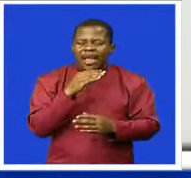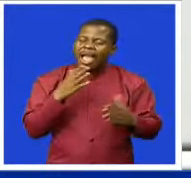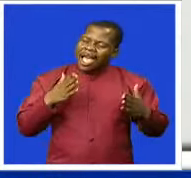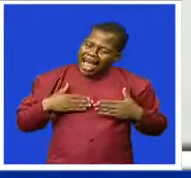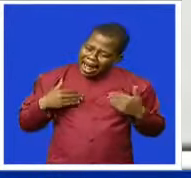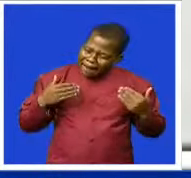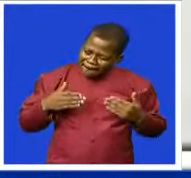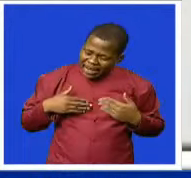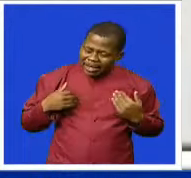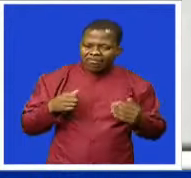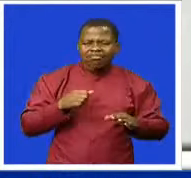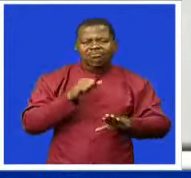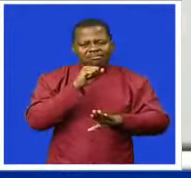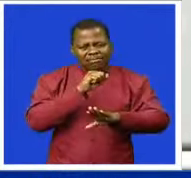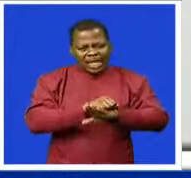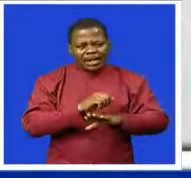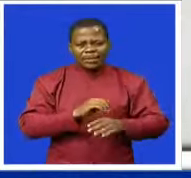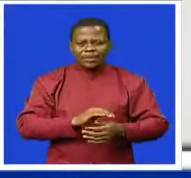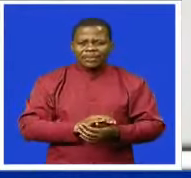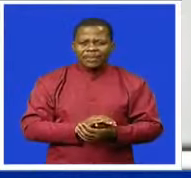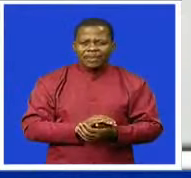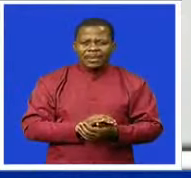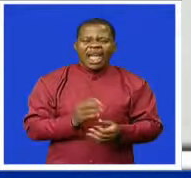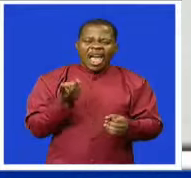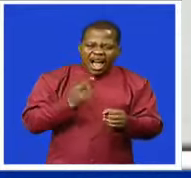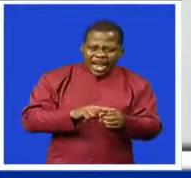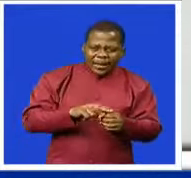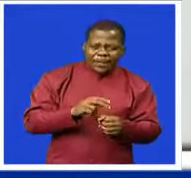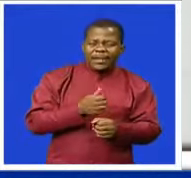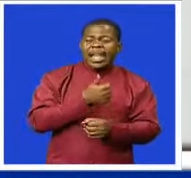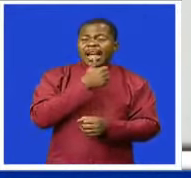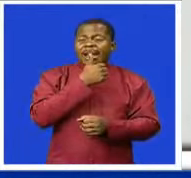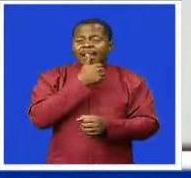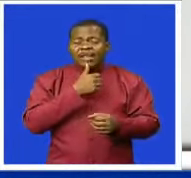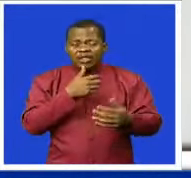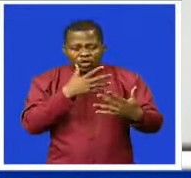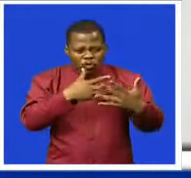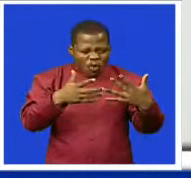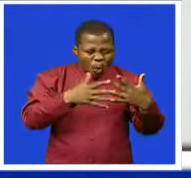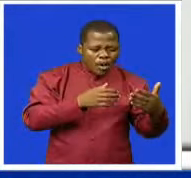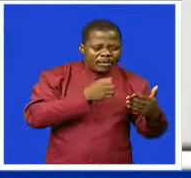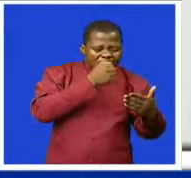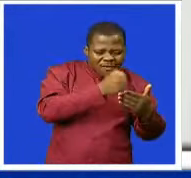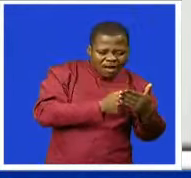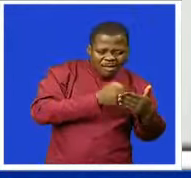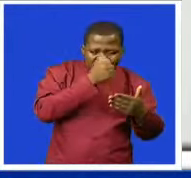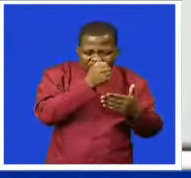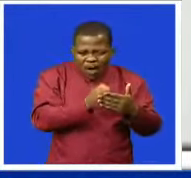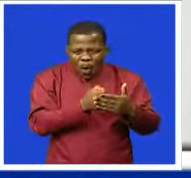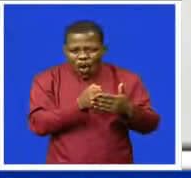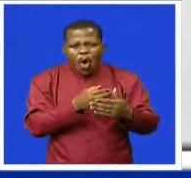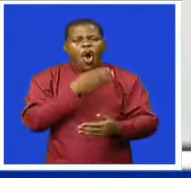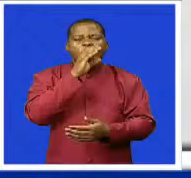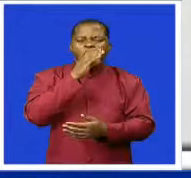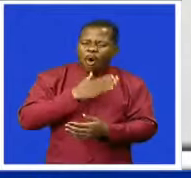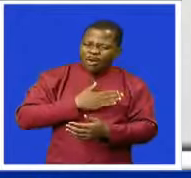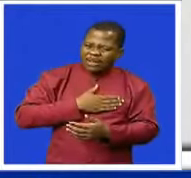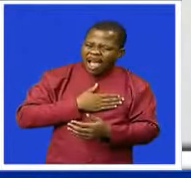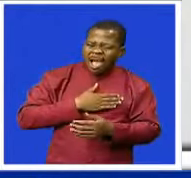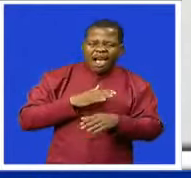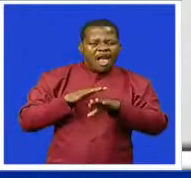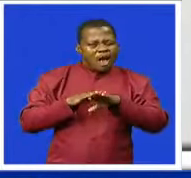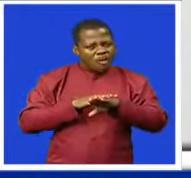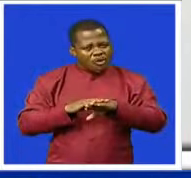nemabhodo ke side sipheka ngemabhodo ethu emakhaya. nemandi site vele nje